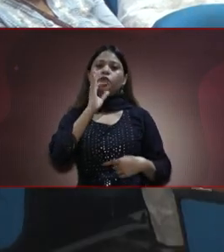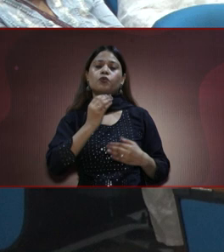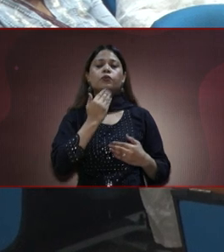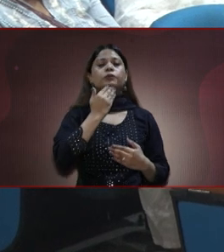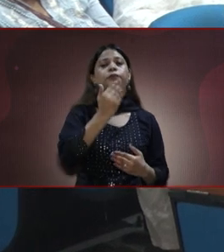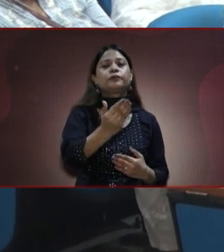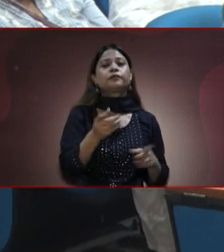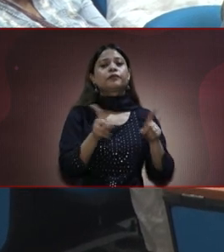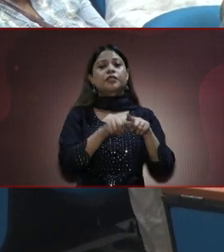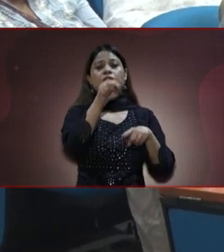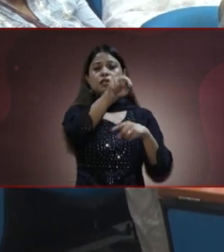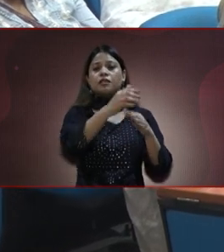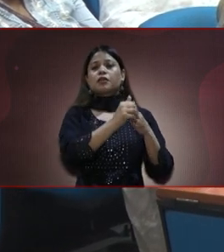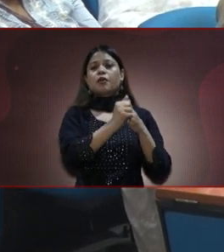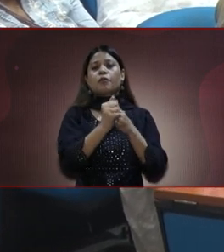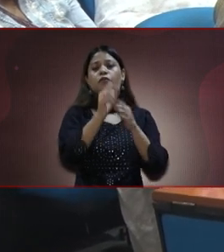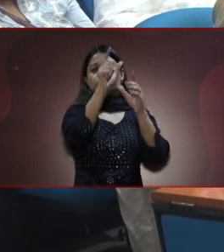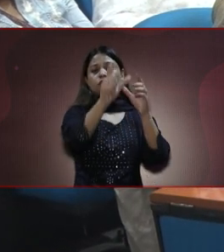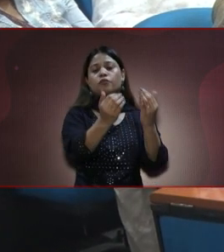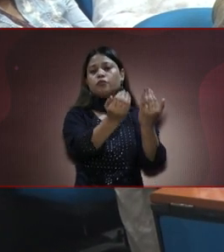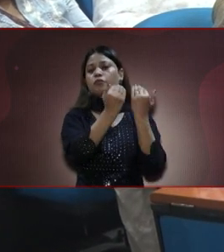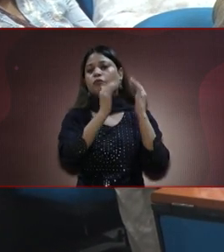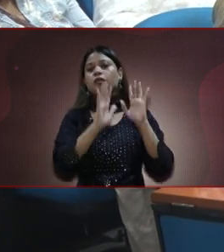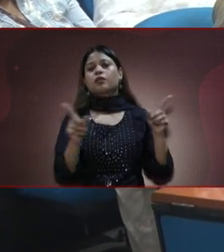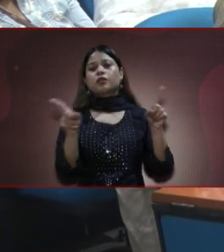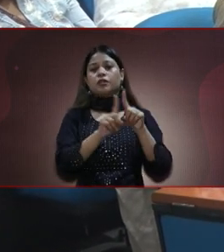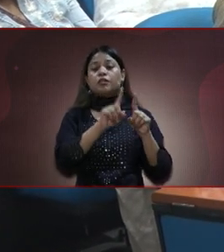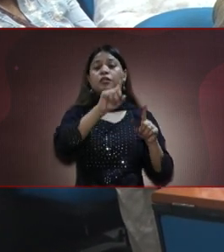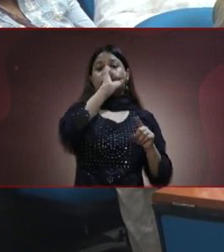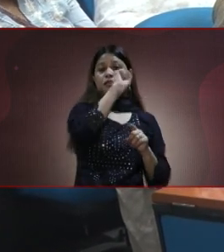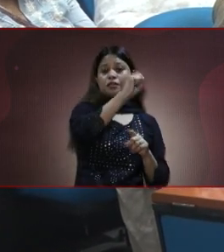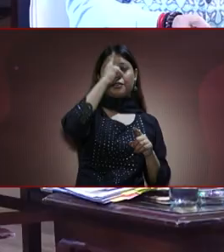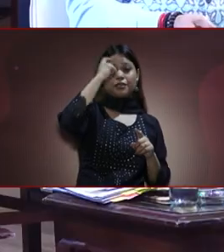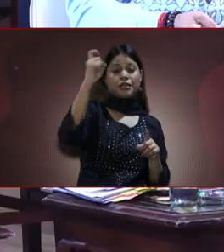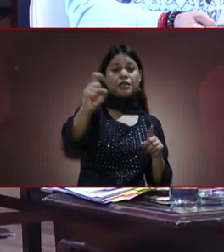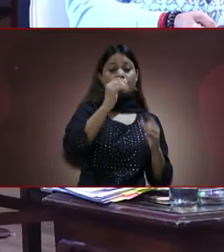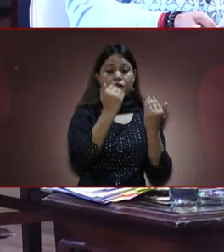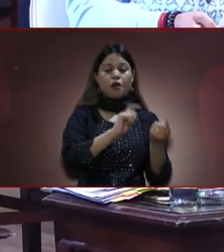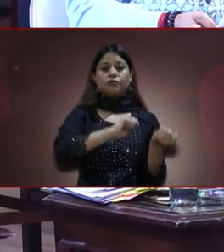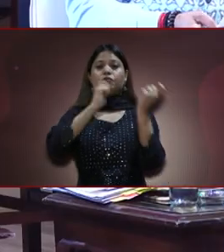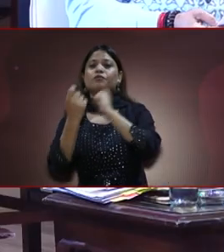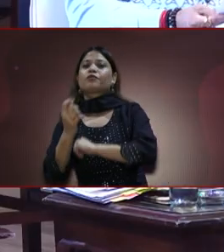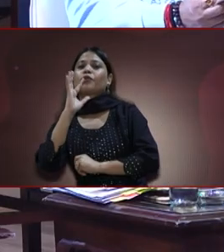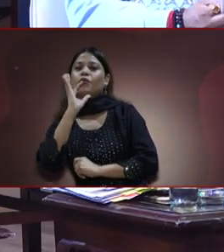कि उनके ही प्रेरणा से आज हम इसे मूर्त रूप दे पाने में सफल हो पाए।